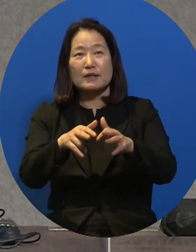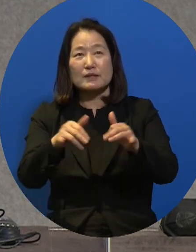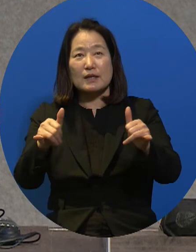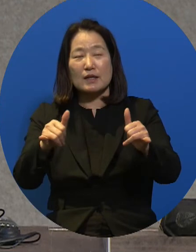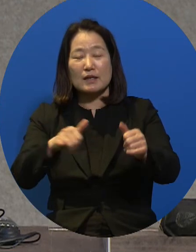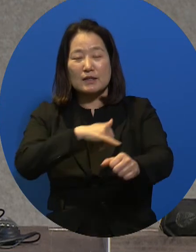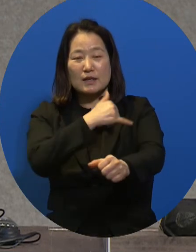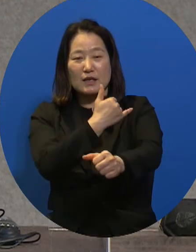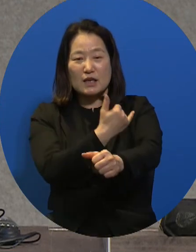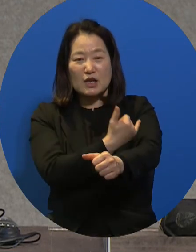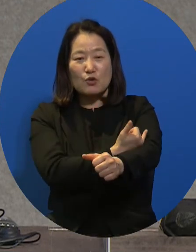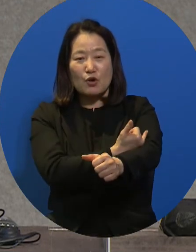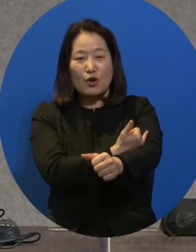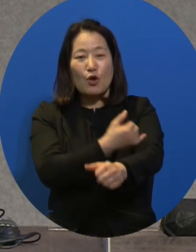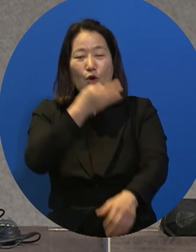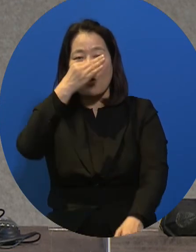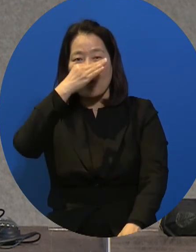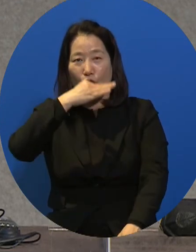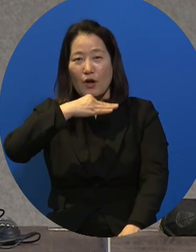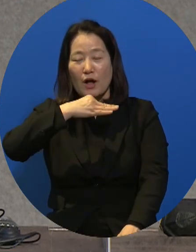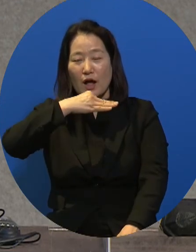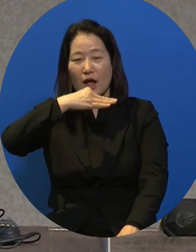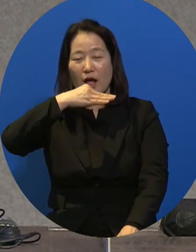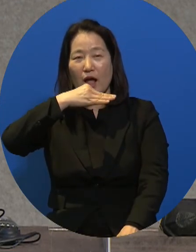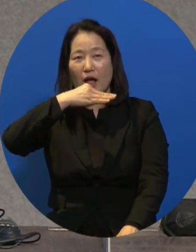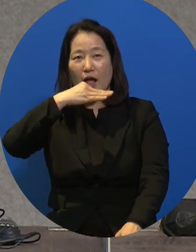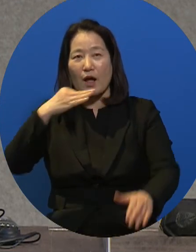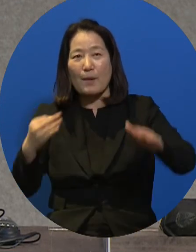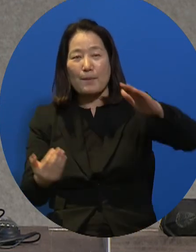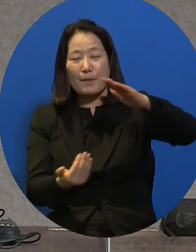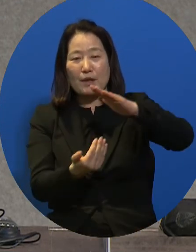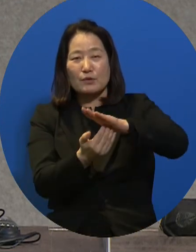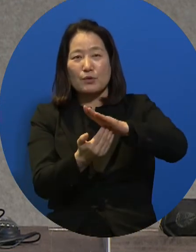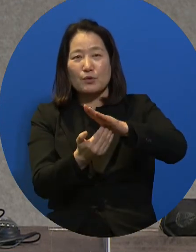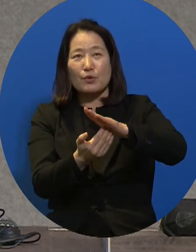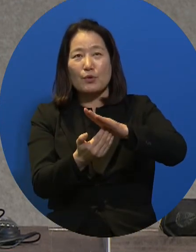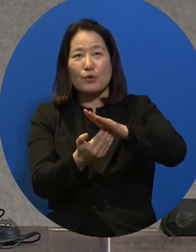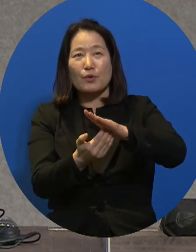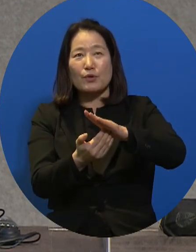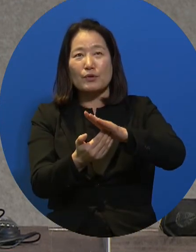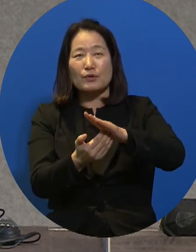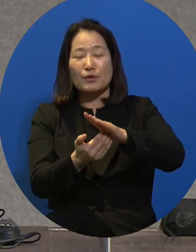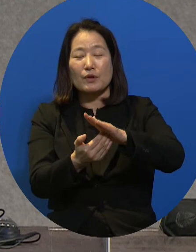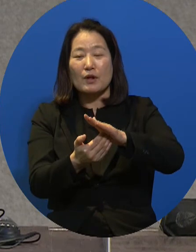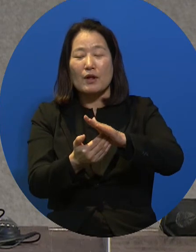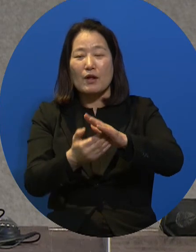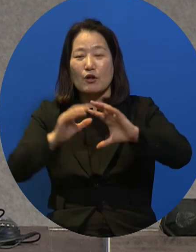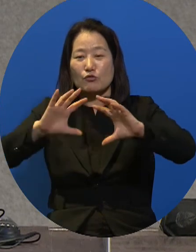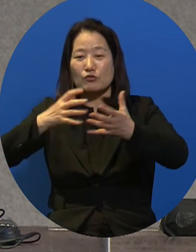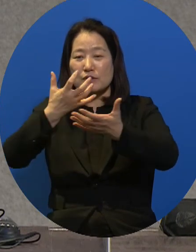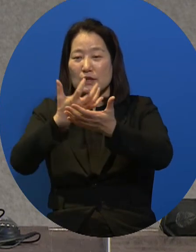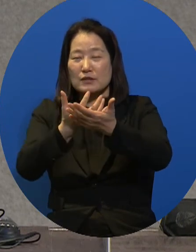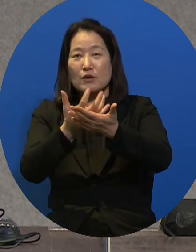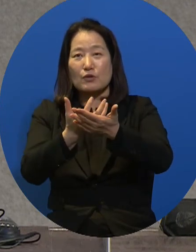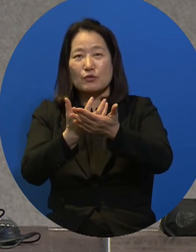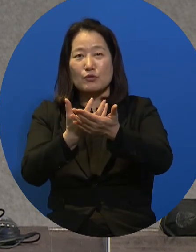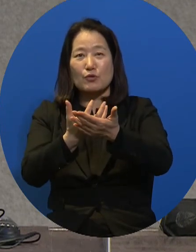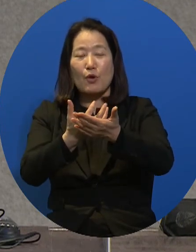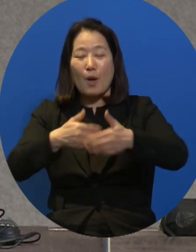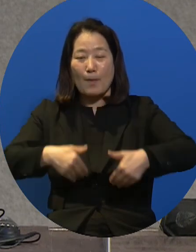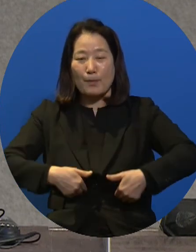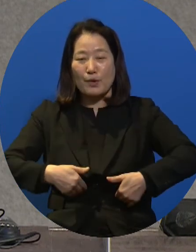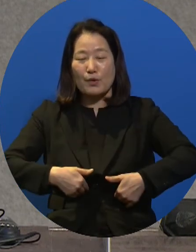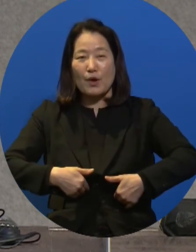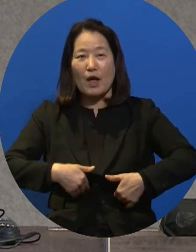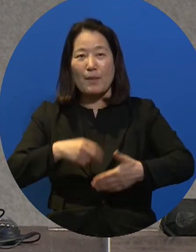있는 제도가 될 수 있도록 의정서의 비중과 함께 우리한테 필요한 제도로 자리